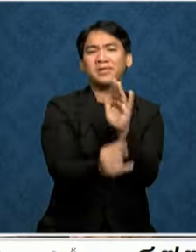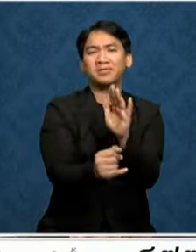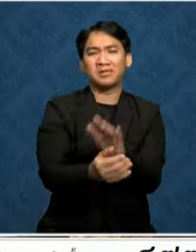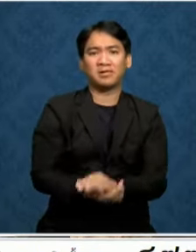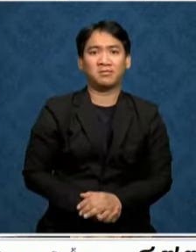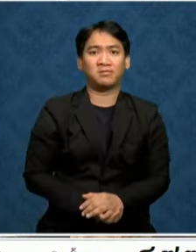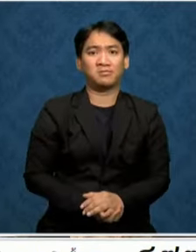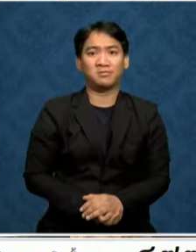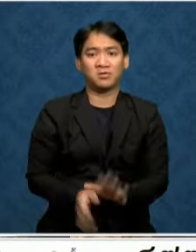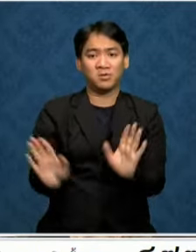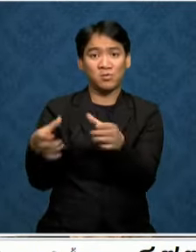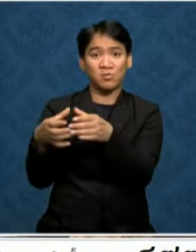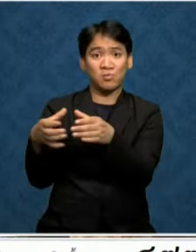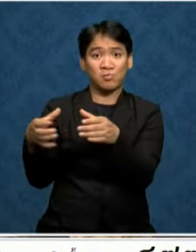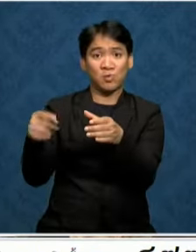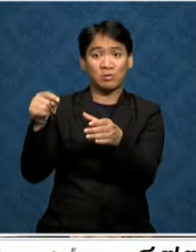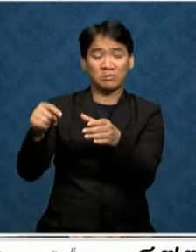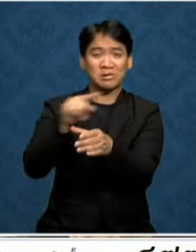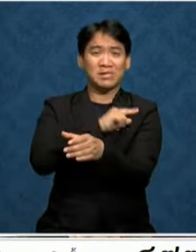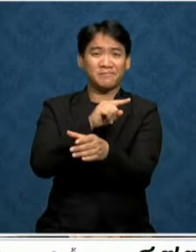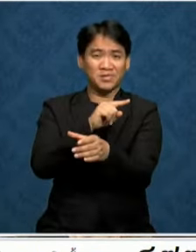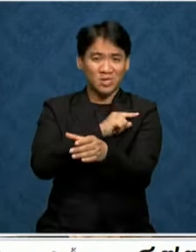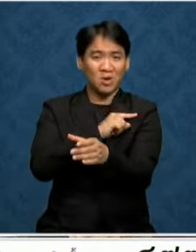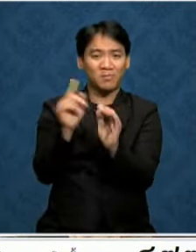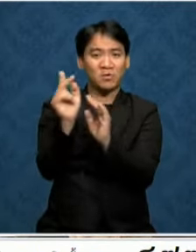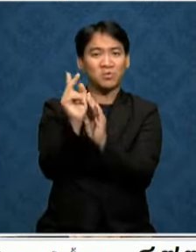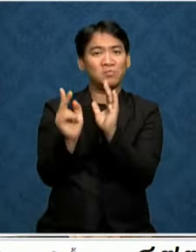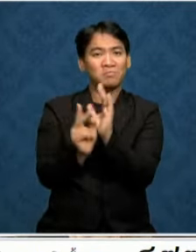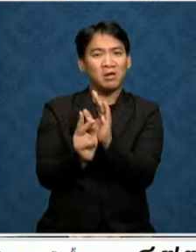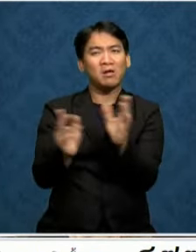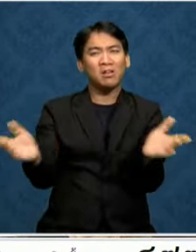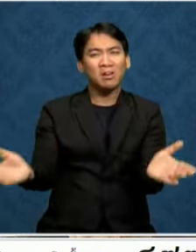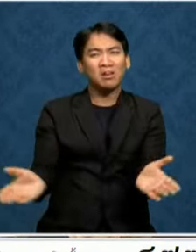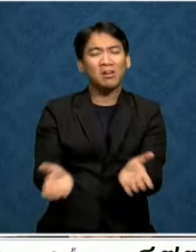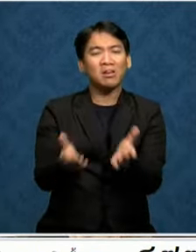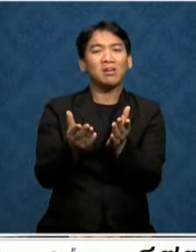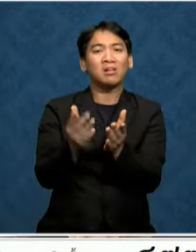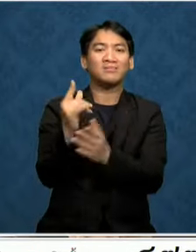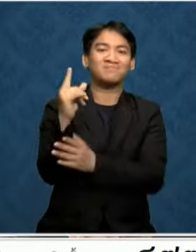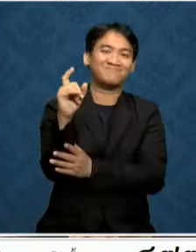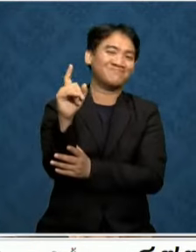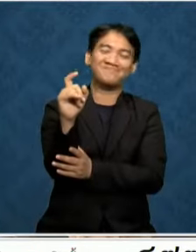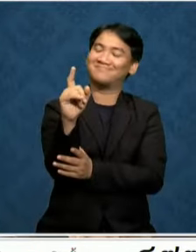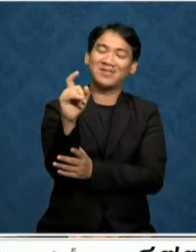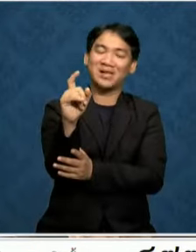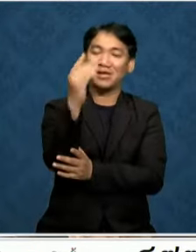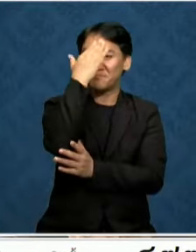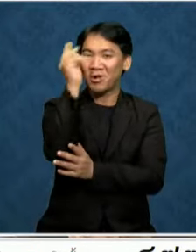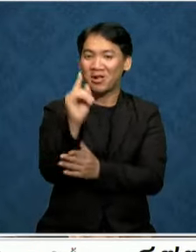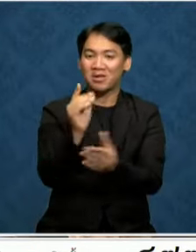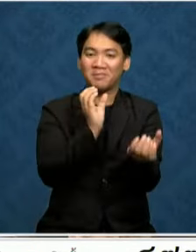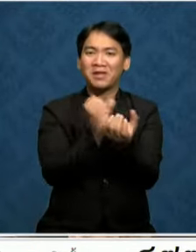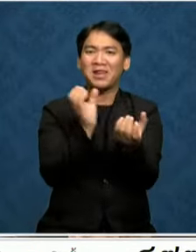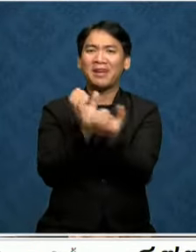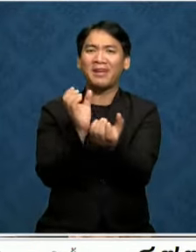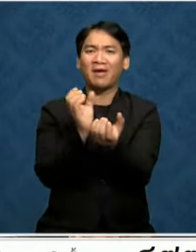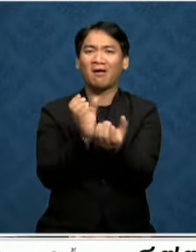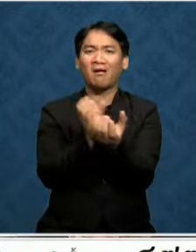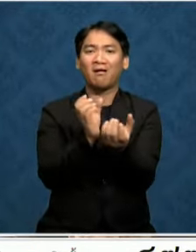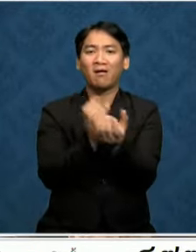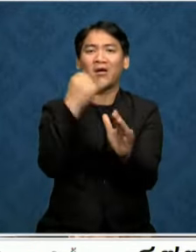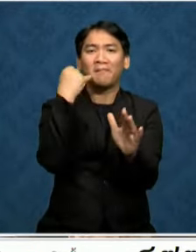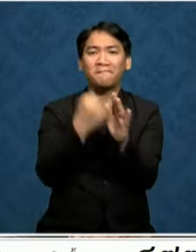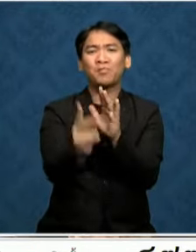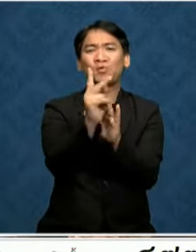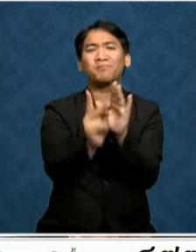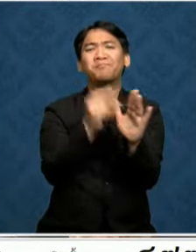นี้ว่าเราบังคับกฎหมายไม่ได้ใช่ไหมครับดังนั้นถ้าเราเอาขึ้นมาบนดินแล้วมีการควบคุมเนี่ยก็จะมีหน่วย